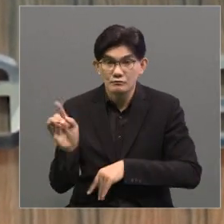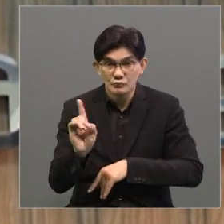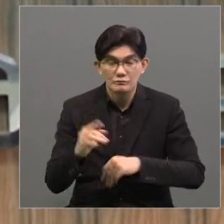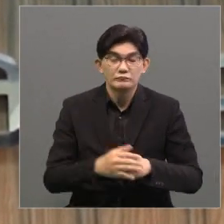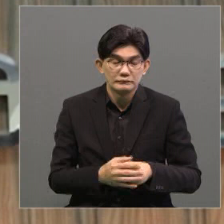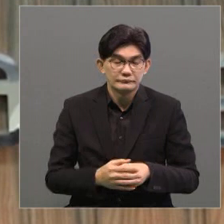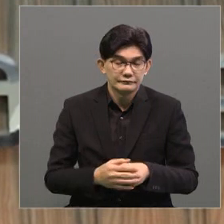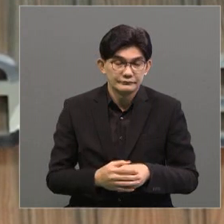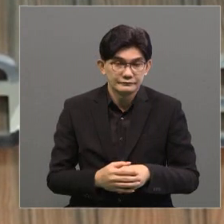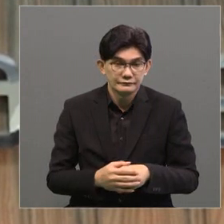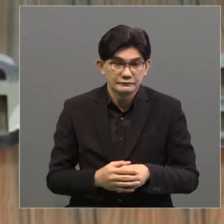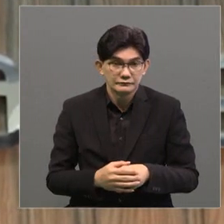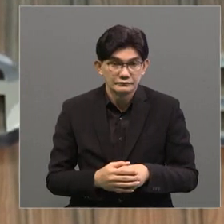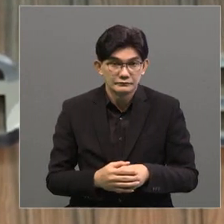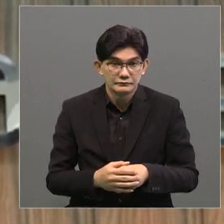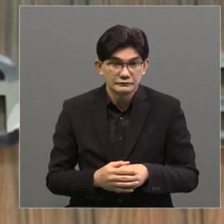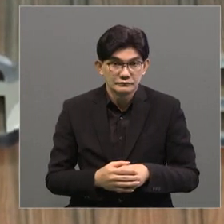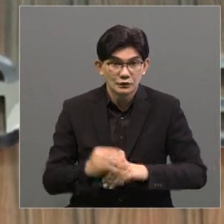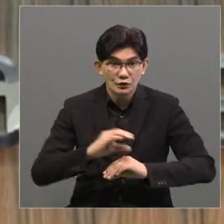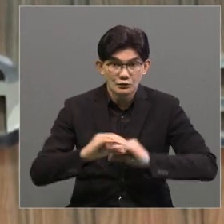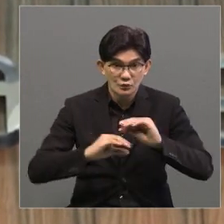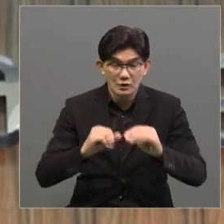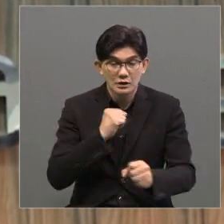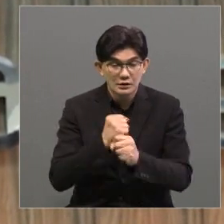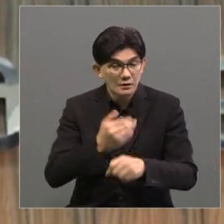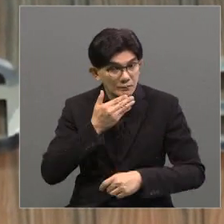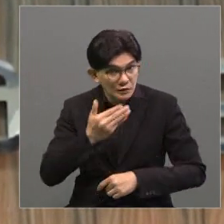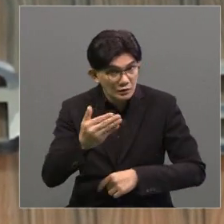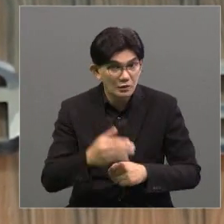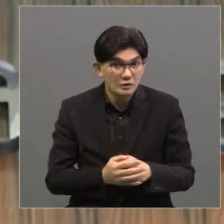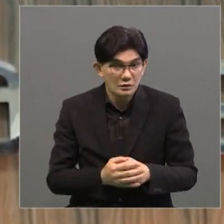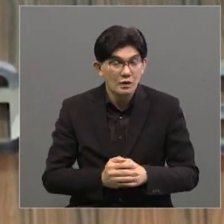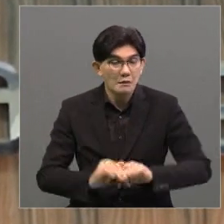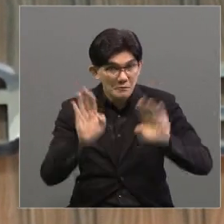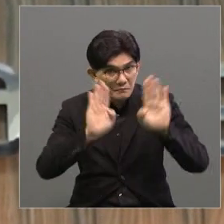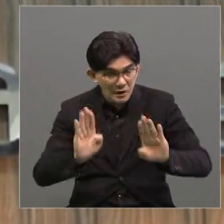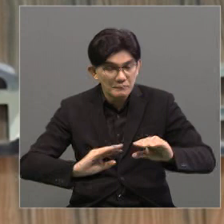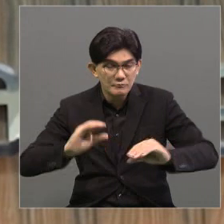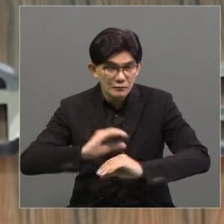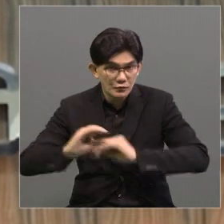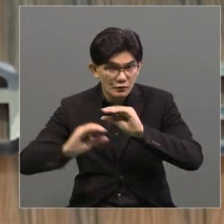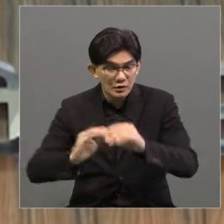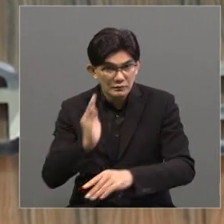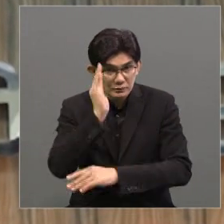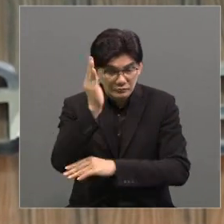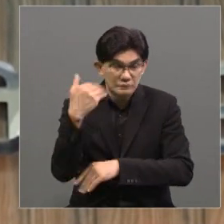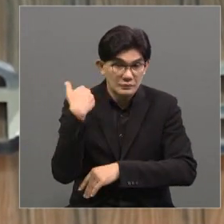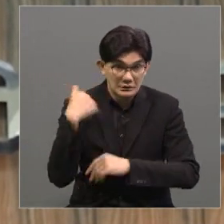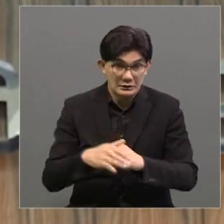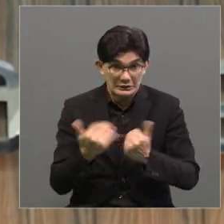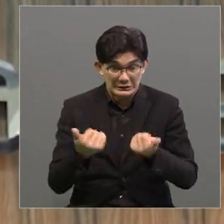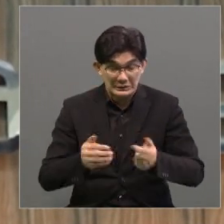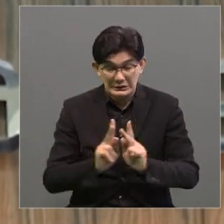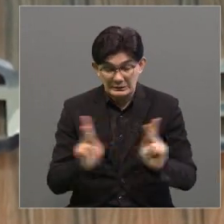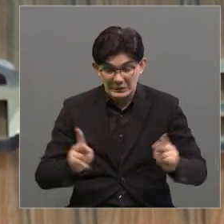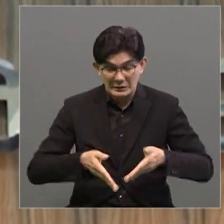อดจนที่จะทำโครงการถาวรให้เข้ากับรูปแบบของโครงการต่อไปตรงนี้ก็ได้ตั้งกรรมการ